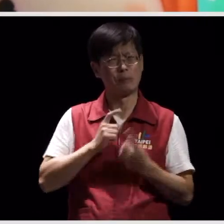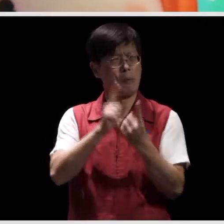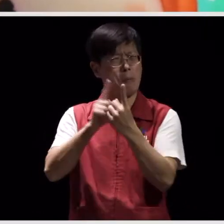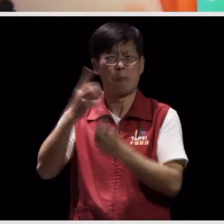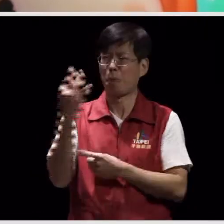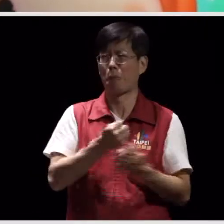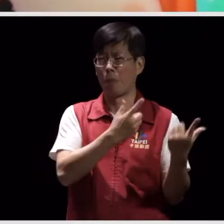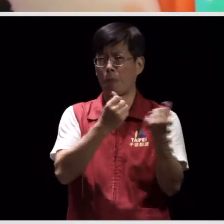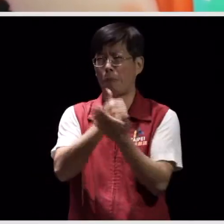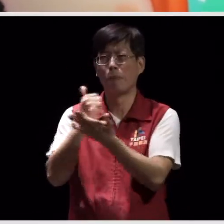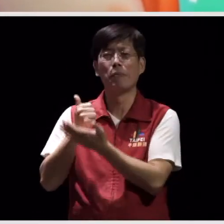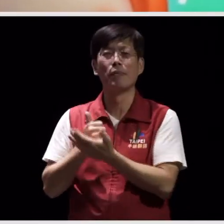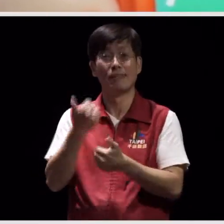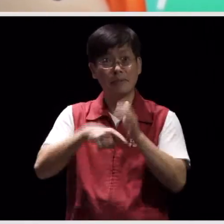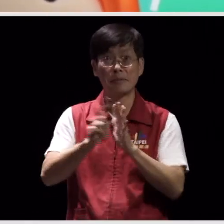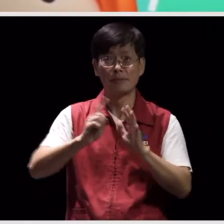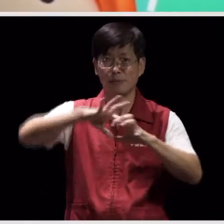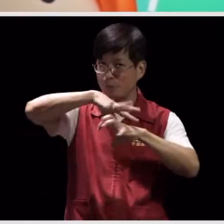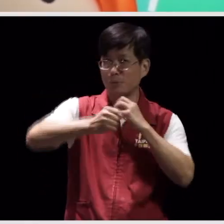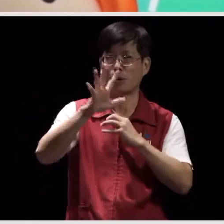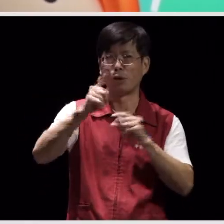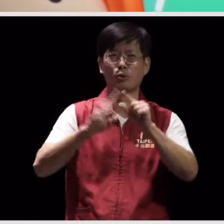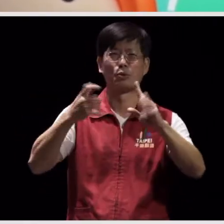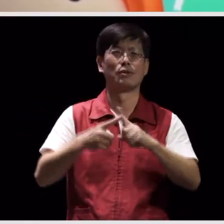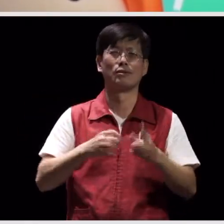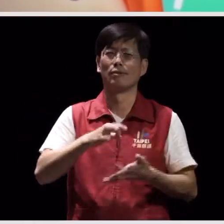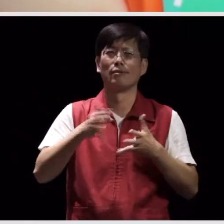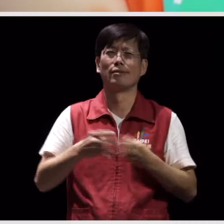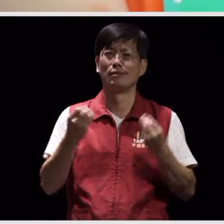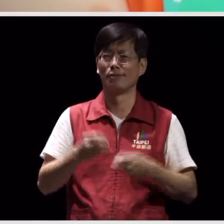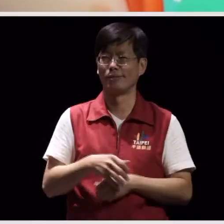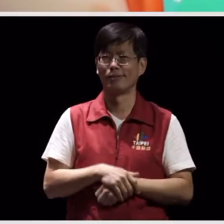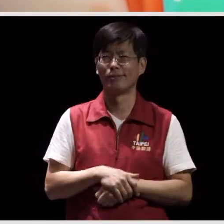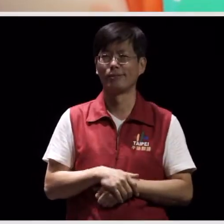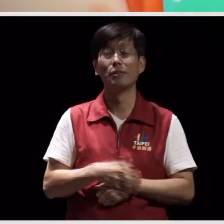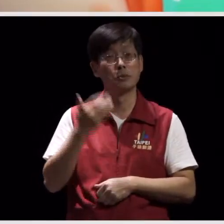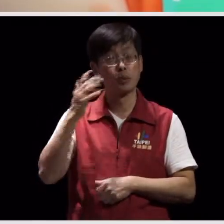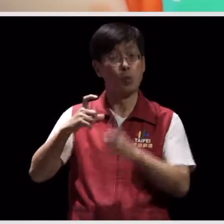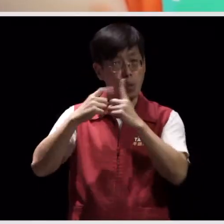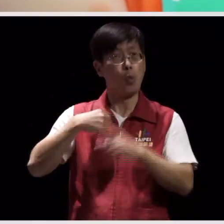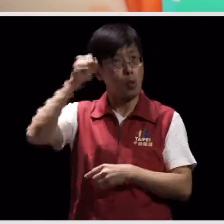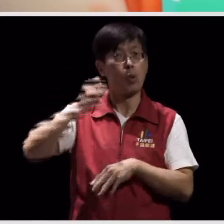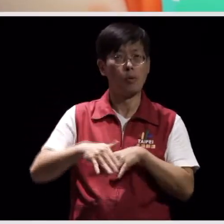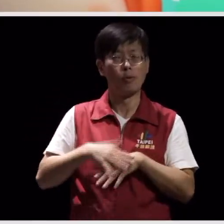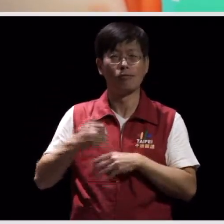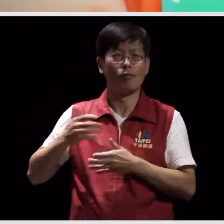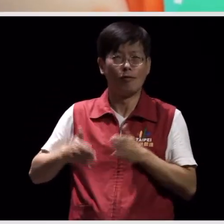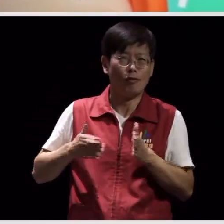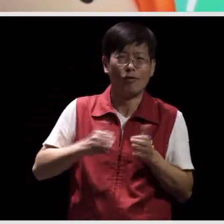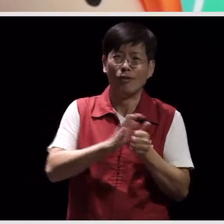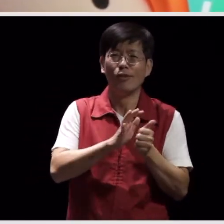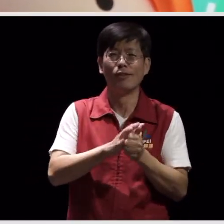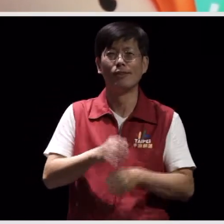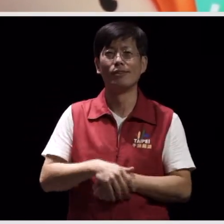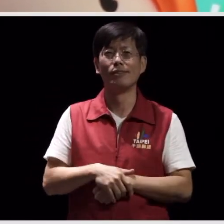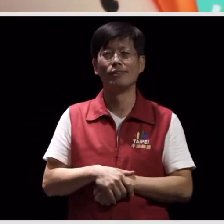你知道这代表了什么？全世界都有华人，你知道，你都不用担心。好，当有人回他说我会跑过去了，那个人从